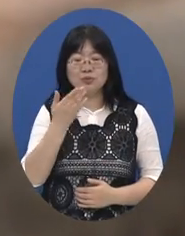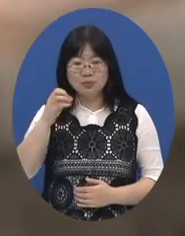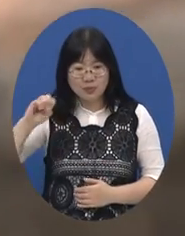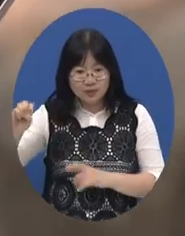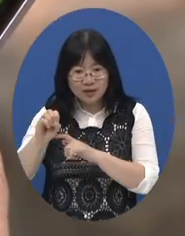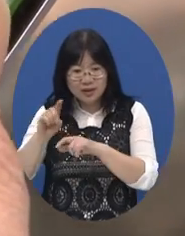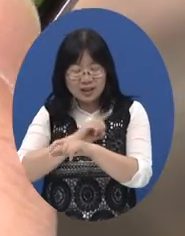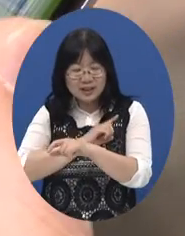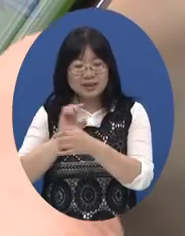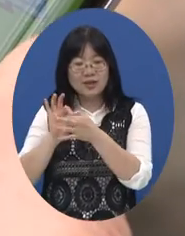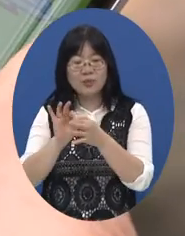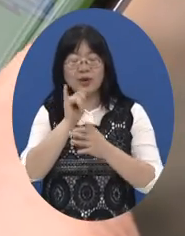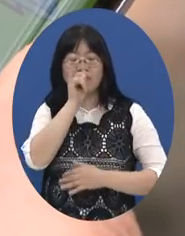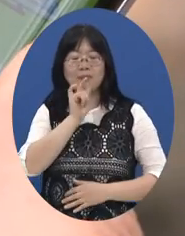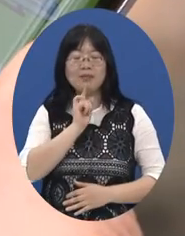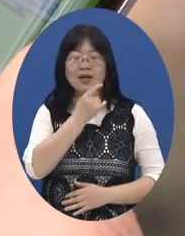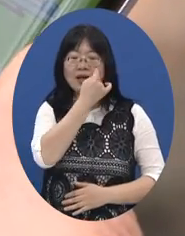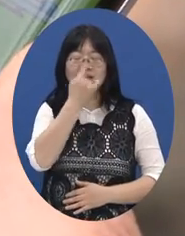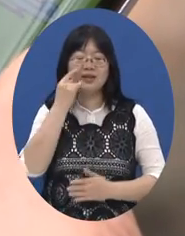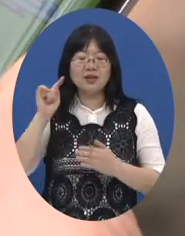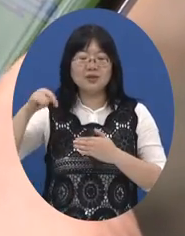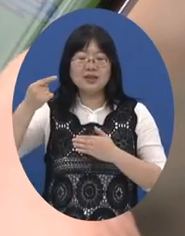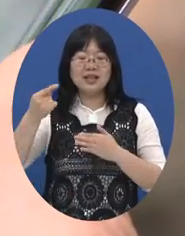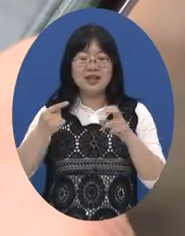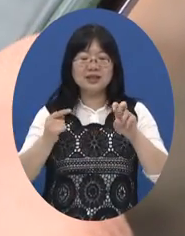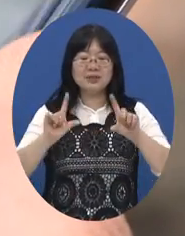이었습니다. 도는 확인을 거쳐 오는